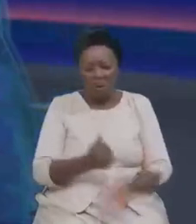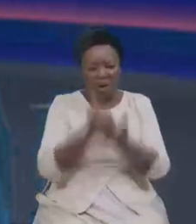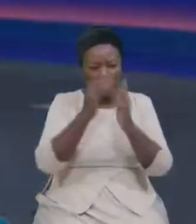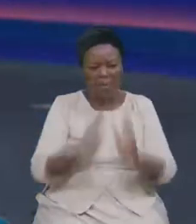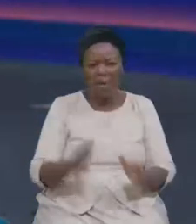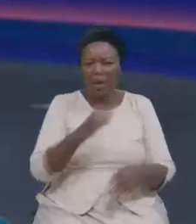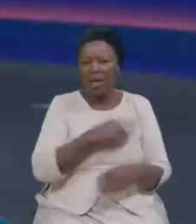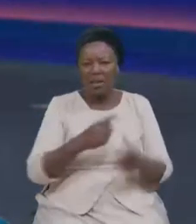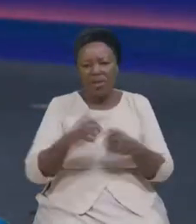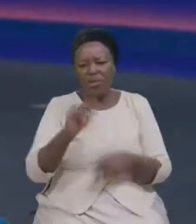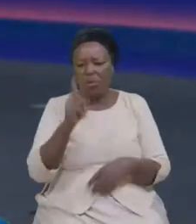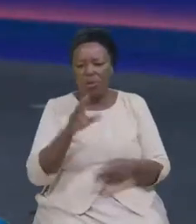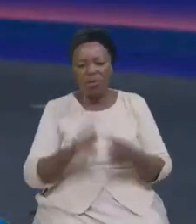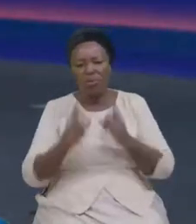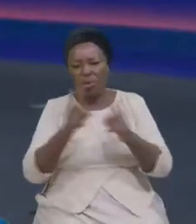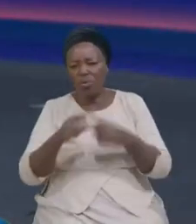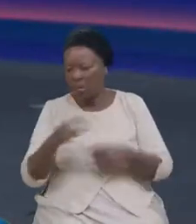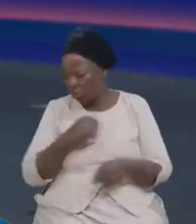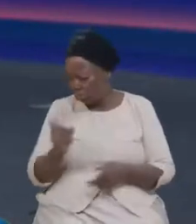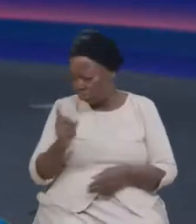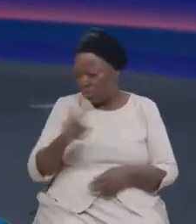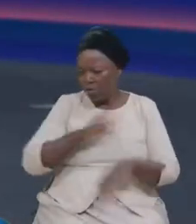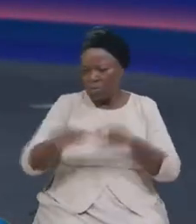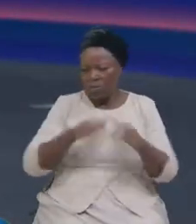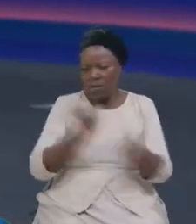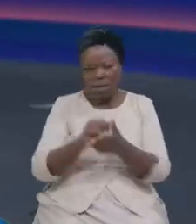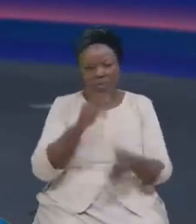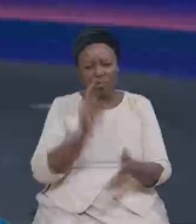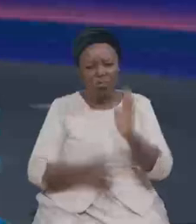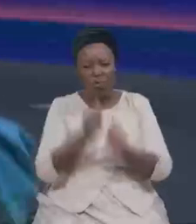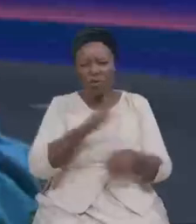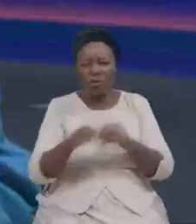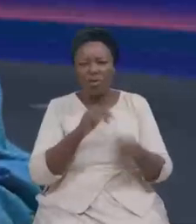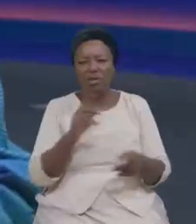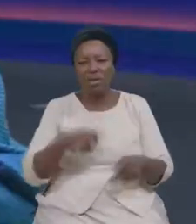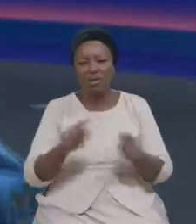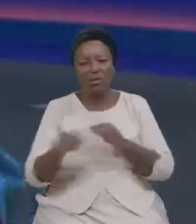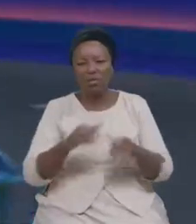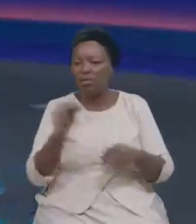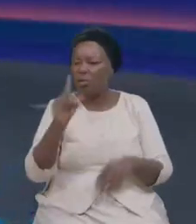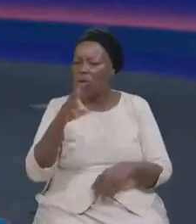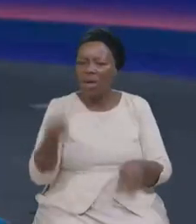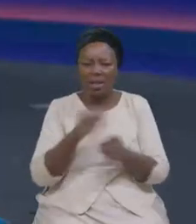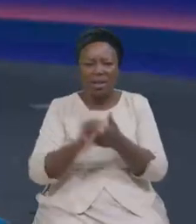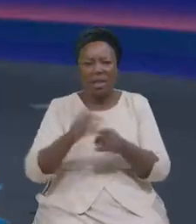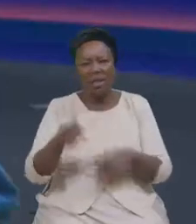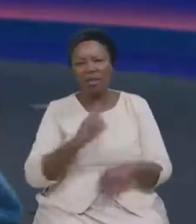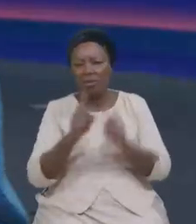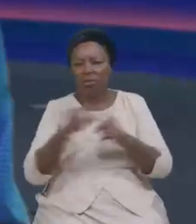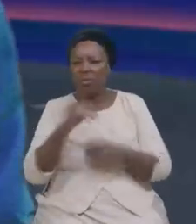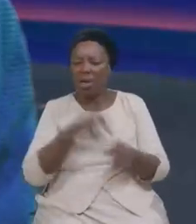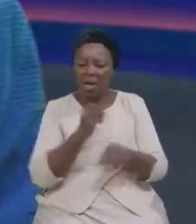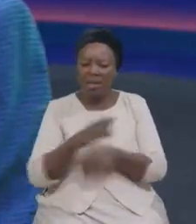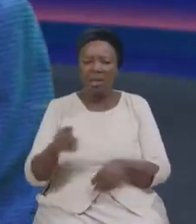qui pouvait dire à Hérode, ne fais pas ce que tu veux faire. Ça ne marchera pas. Personne de ce genre. Et c'était, oh, qu'est-ce que je